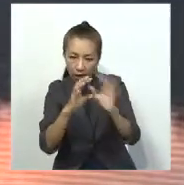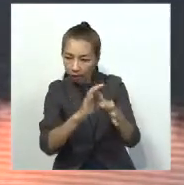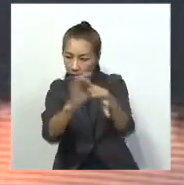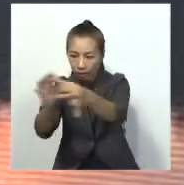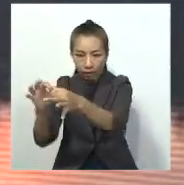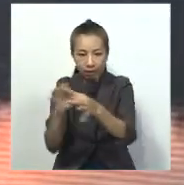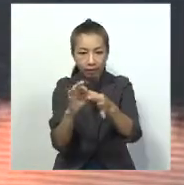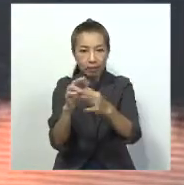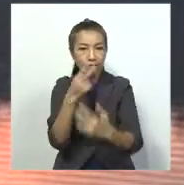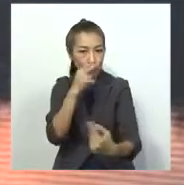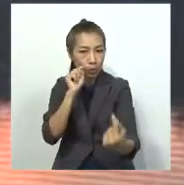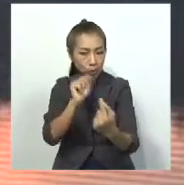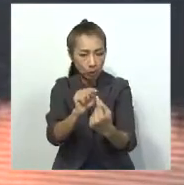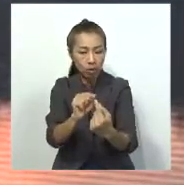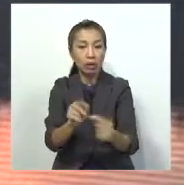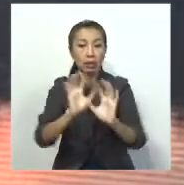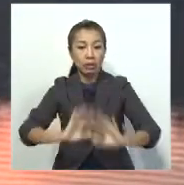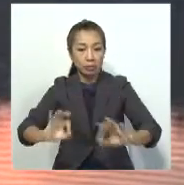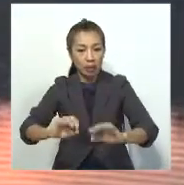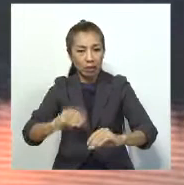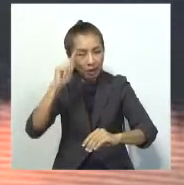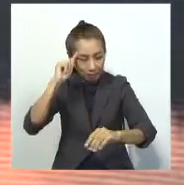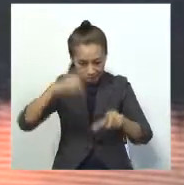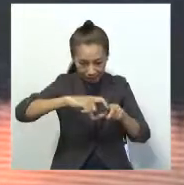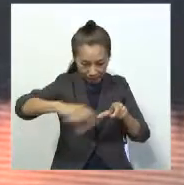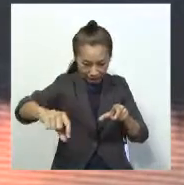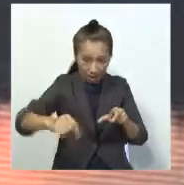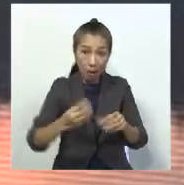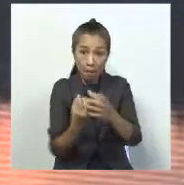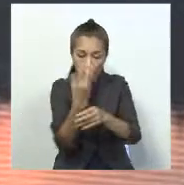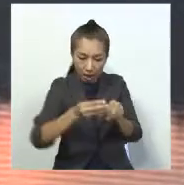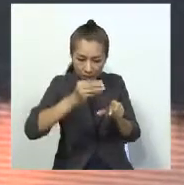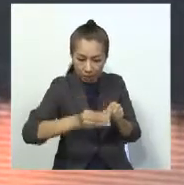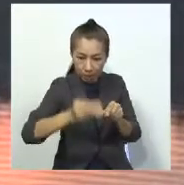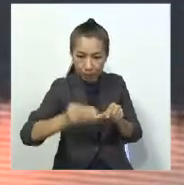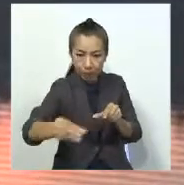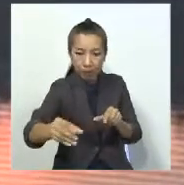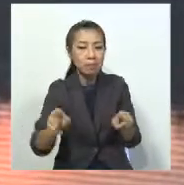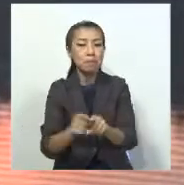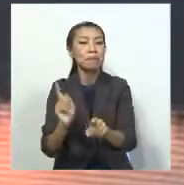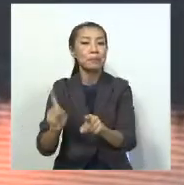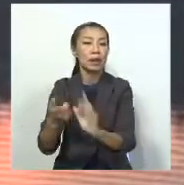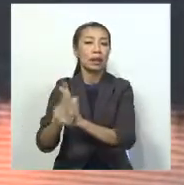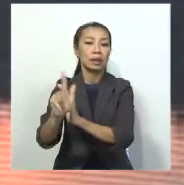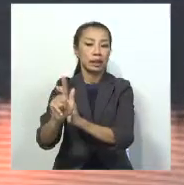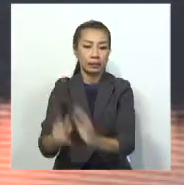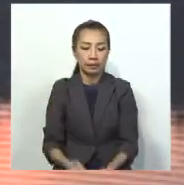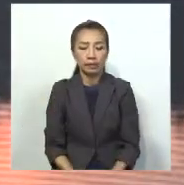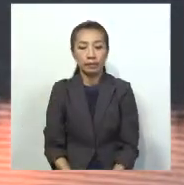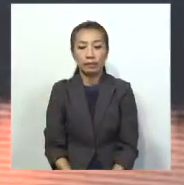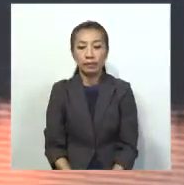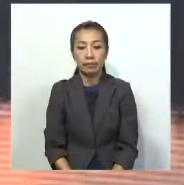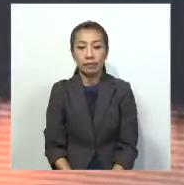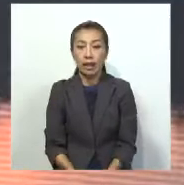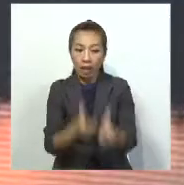การใช้งานที่สำคัญยังคงขอนไม้ที่ถือเป็นสัญลักษณ์อยู่คู่กับสถานีรถไฟขอนแก่นมาอย่างยาวนานนอกจาก